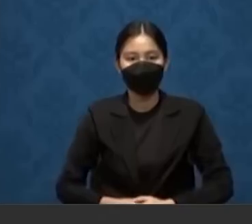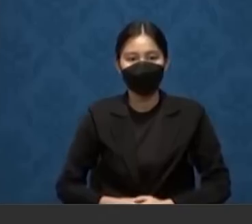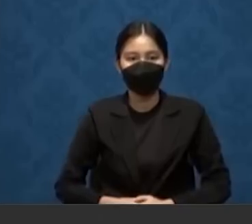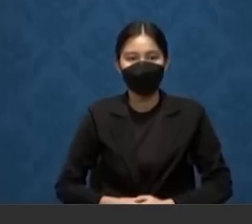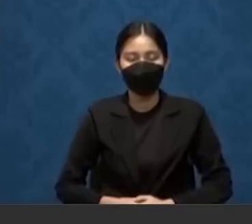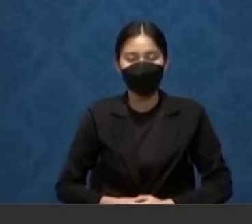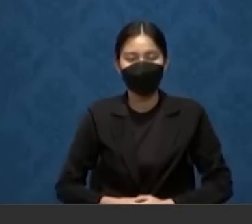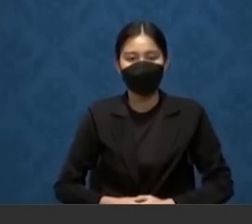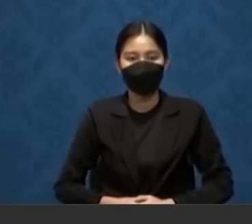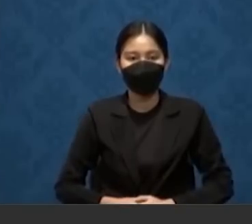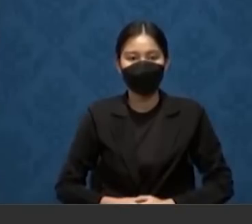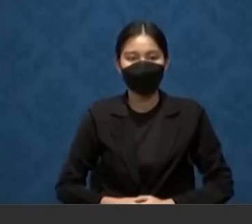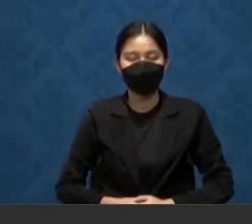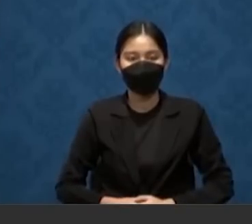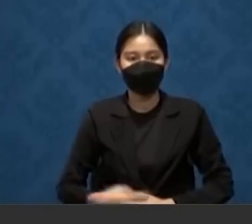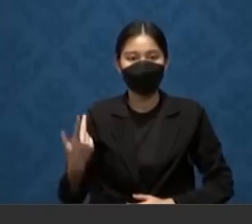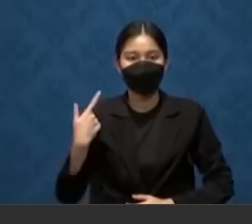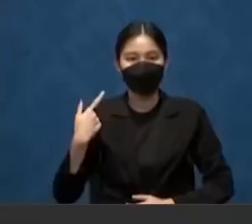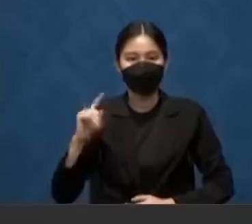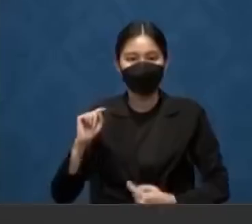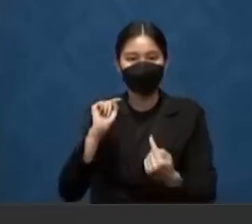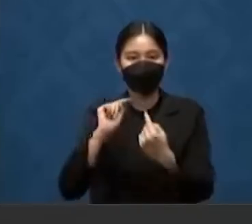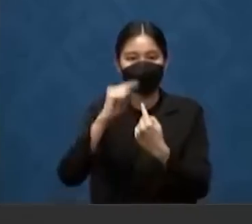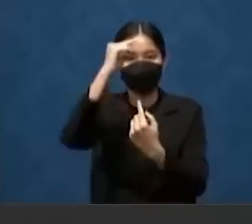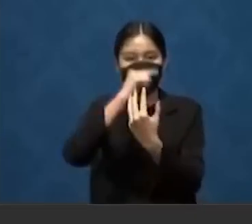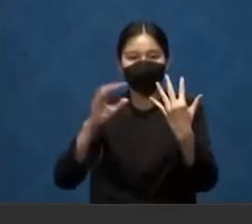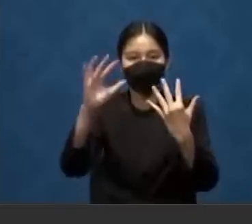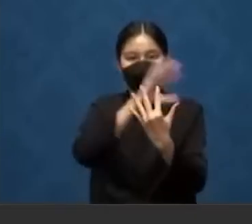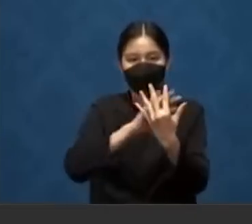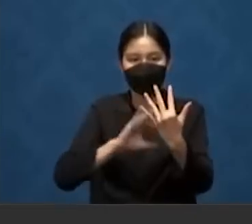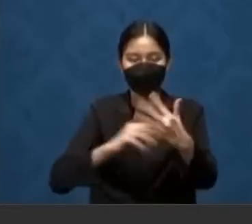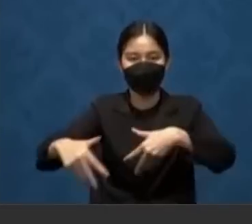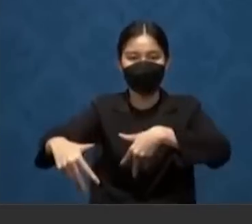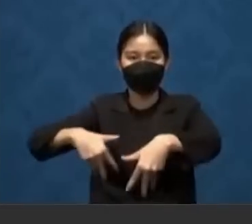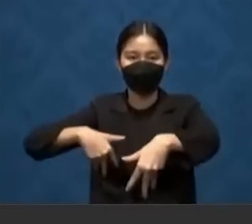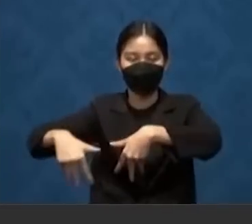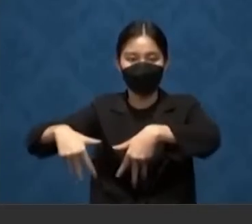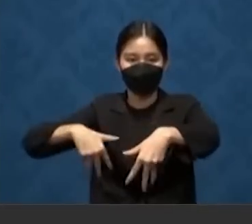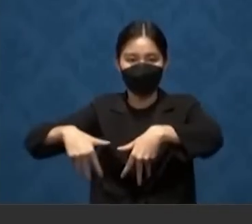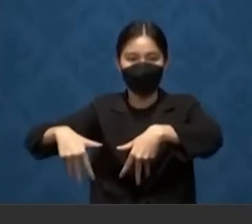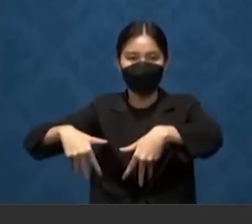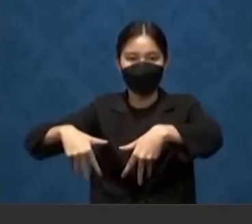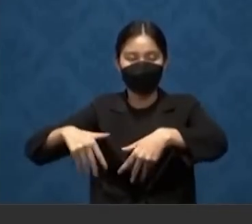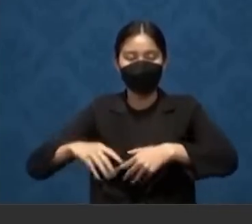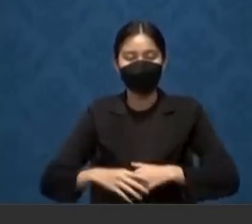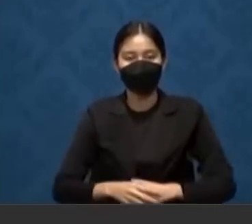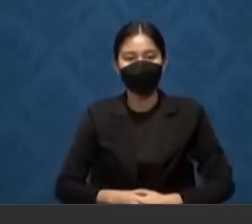เพื่อประโยชนของประเทศและประชาชนทั้งจะ